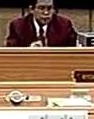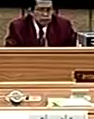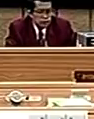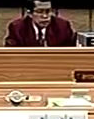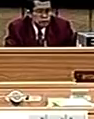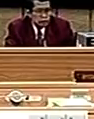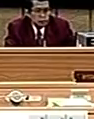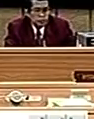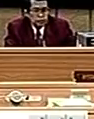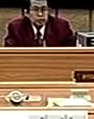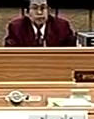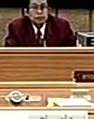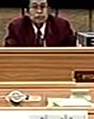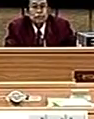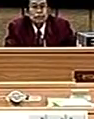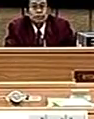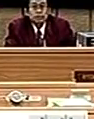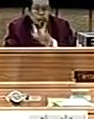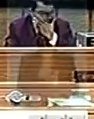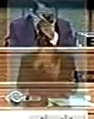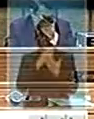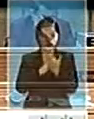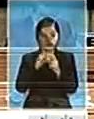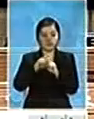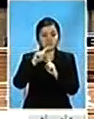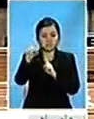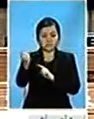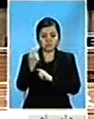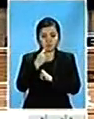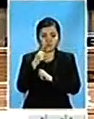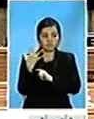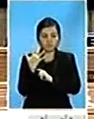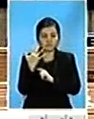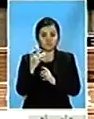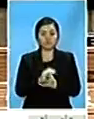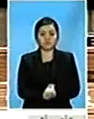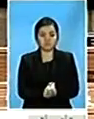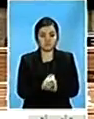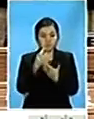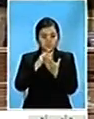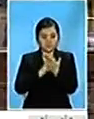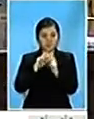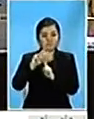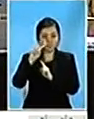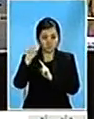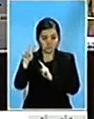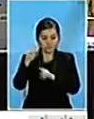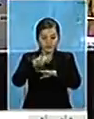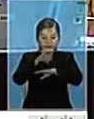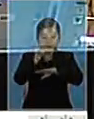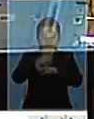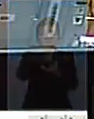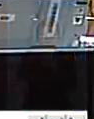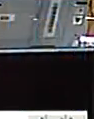ามระเบียบวาระนะครับกระทู้ระเบียบวาระที่1ครับกระทู้ถามไม่มีนะครับระเบียบวาระที่2เรื่องที่ประธานจะแจ้งต่